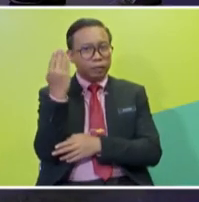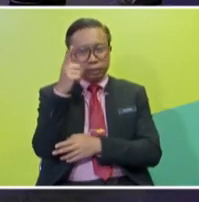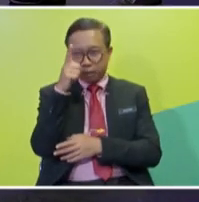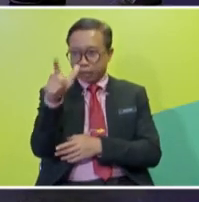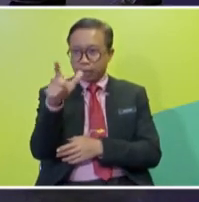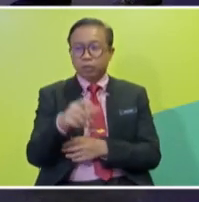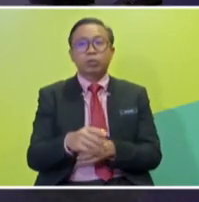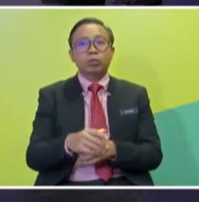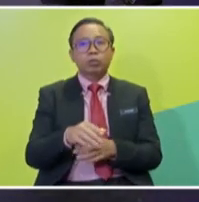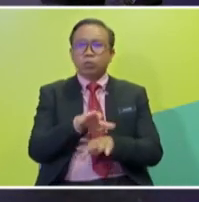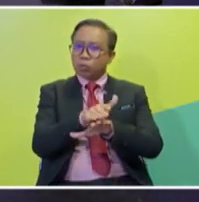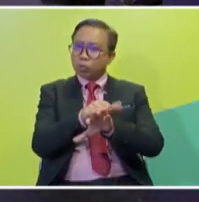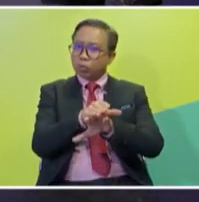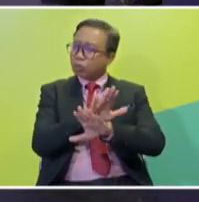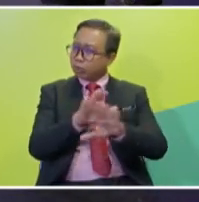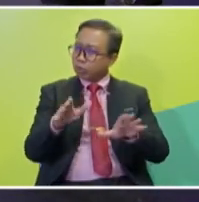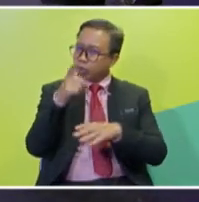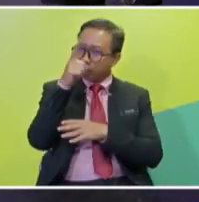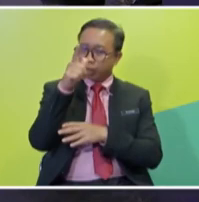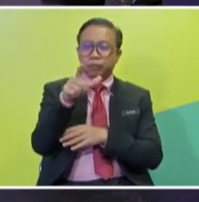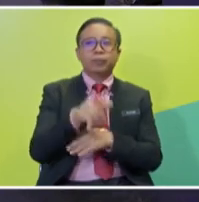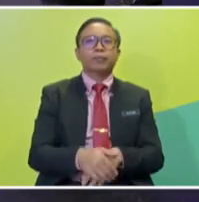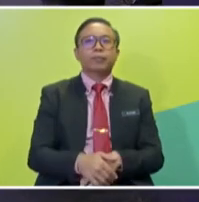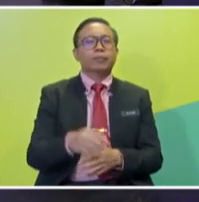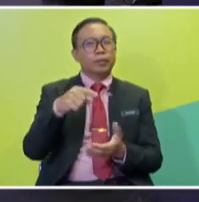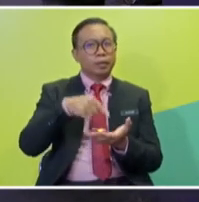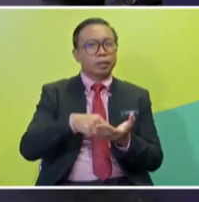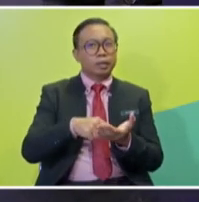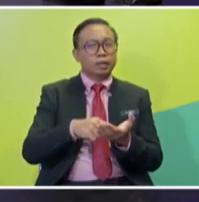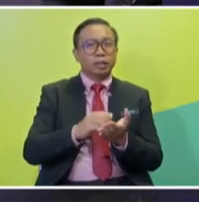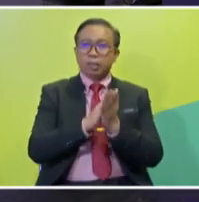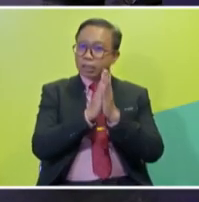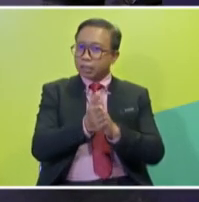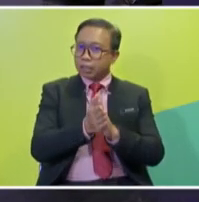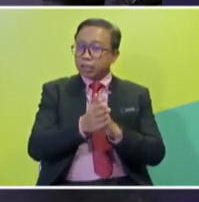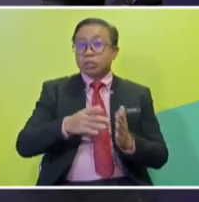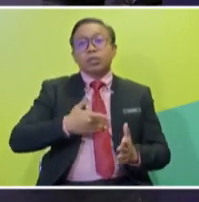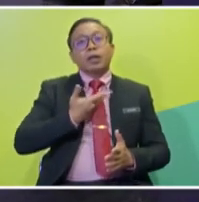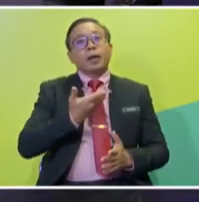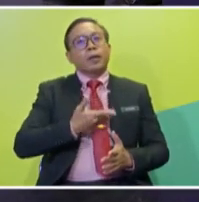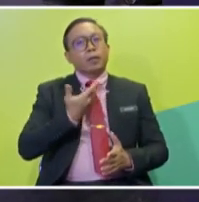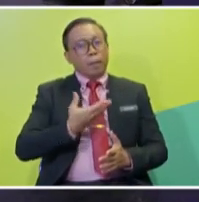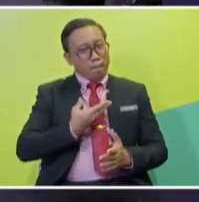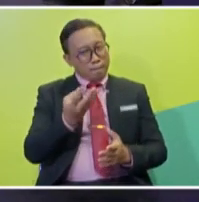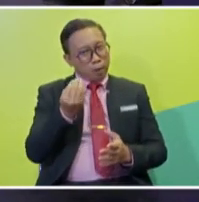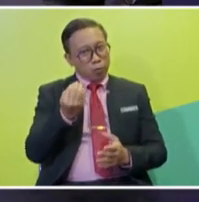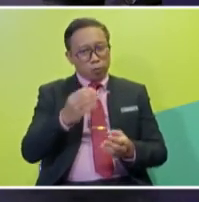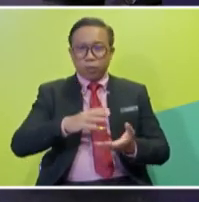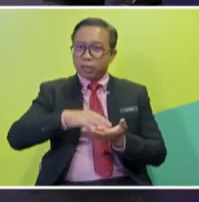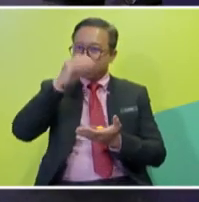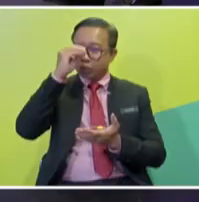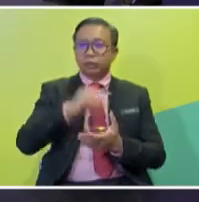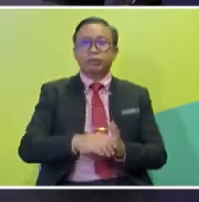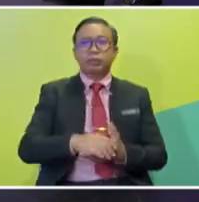tapi kura-kura jarang kita lihat dan ini menjadikan keseluruhan kita Belajar sains seperti yang Kris maklumkan tadi